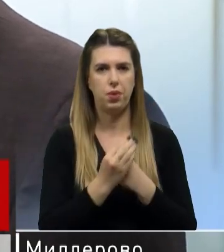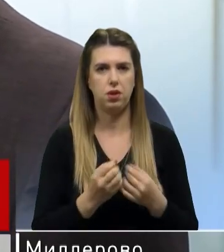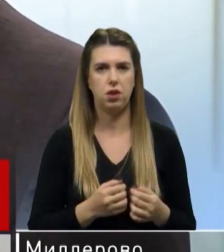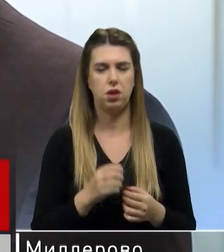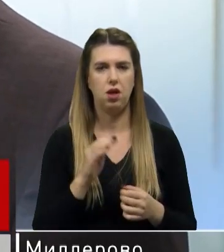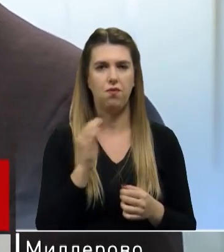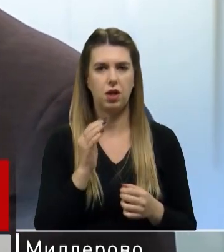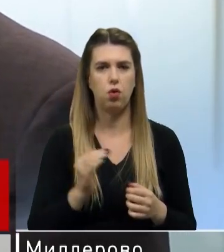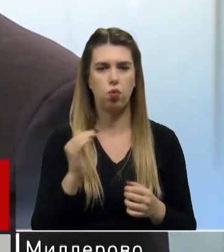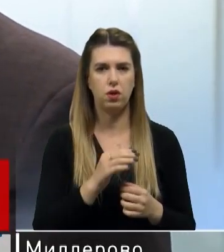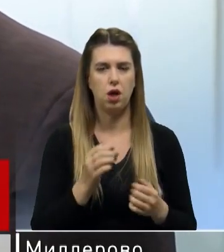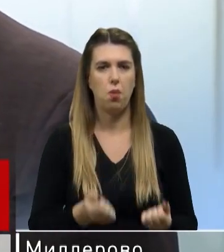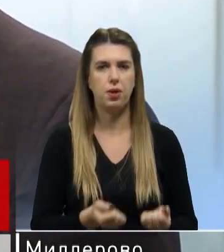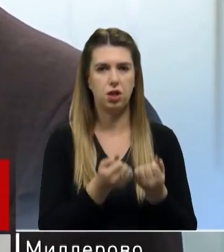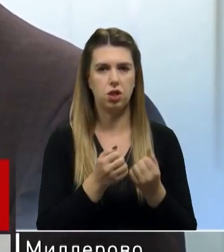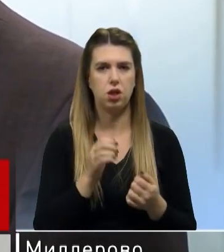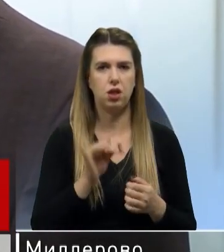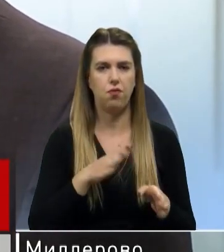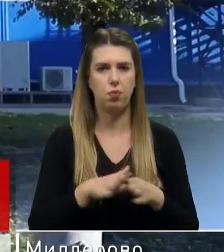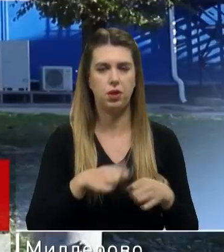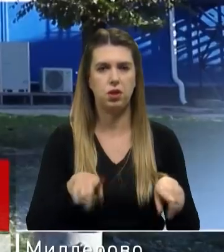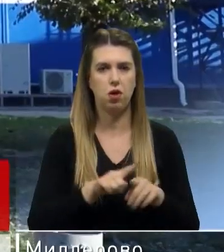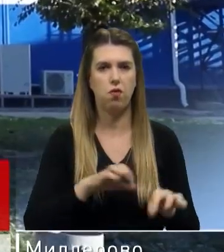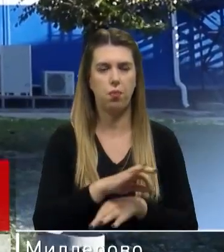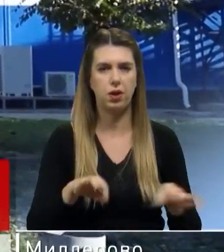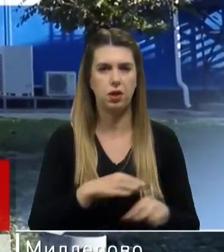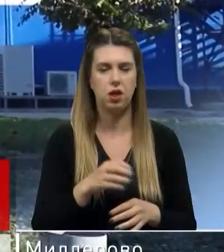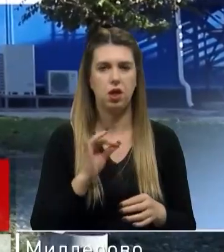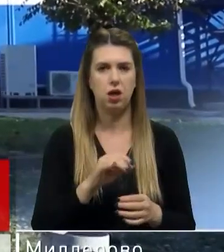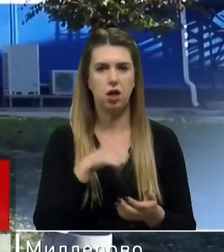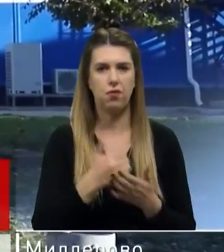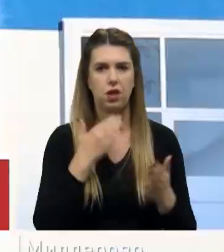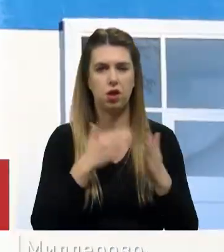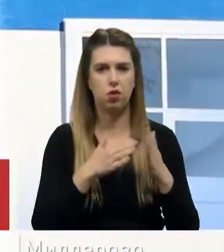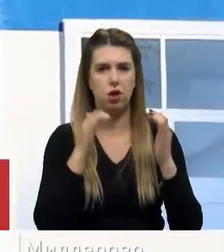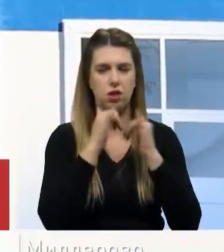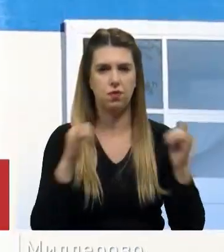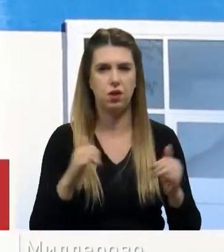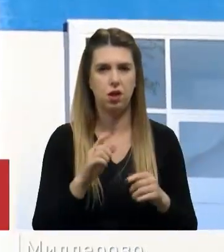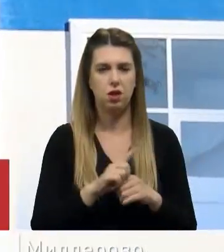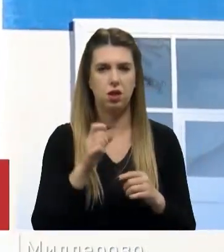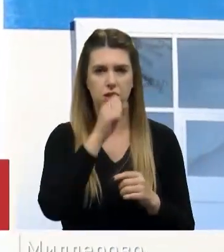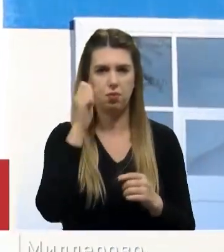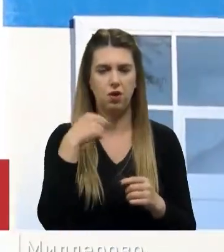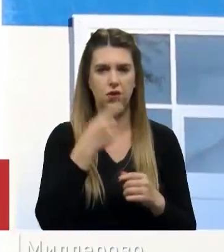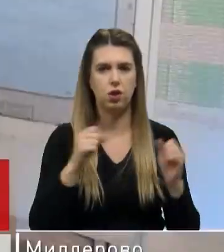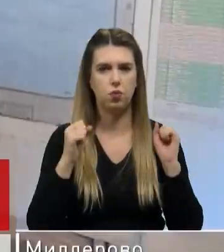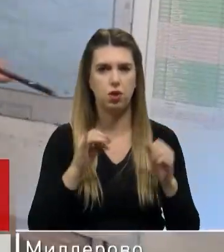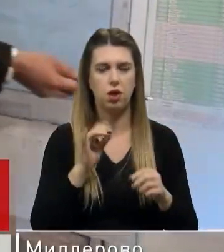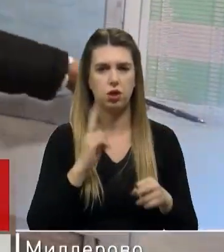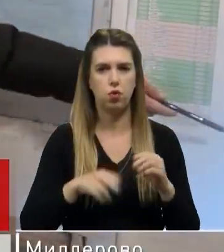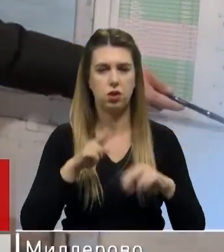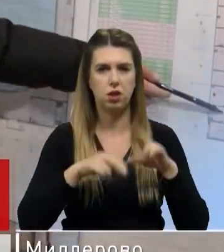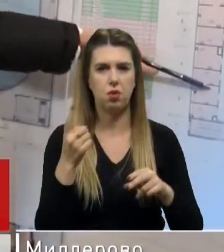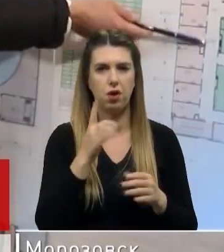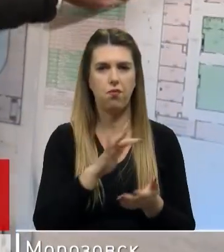на федеральном уровне поддержать реализацию данного проекта. Передовым оказался Таганрог и в развитии зимних видов спорта. Завершилось строительство